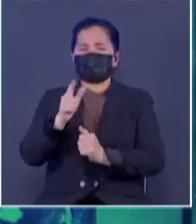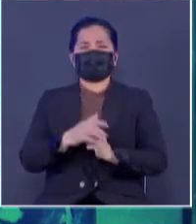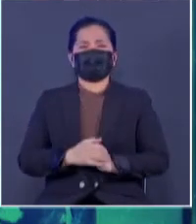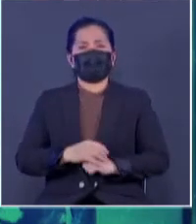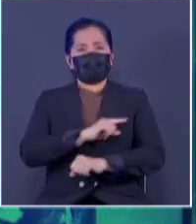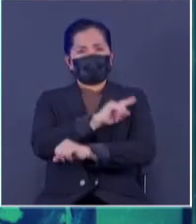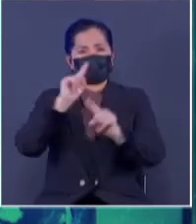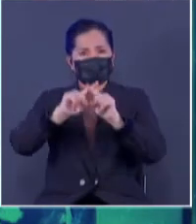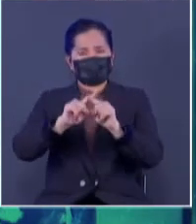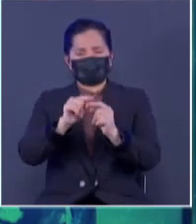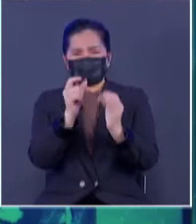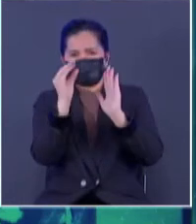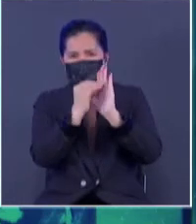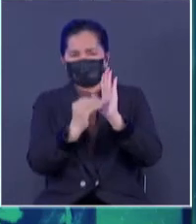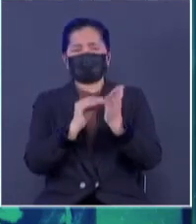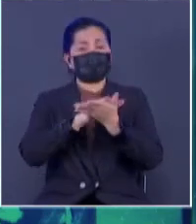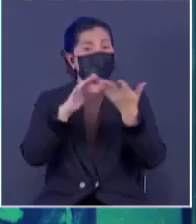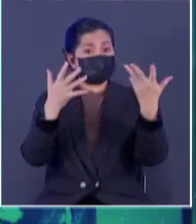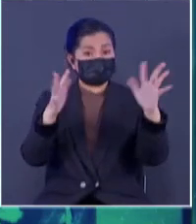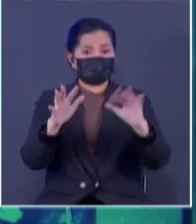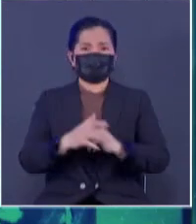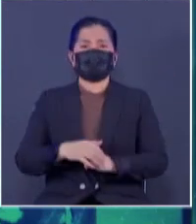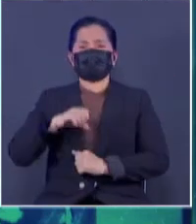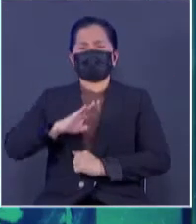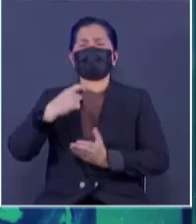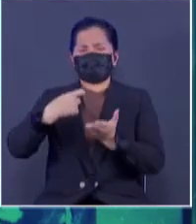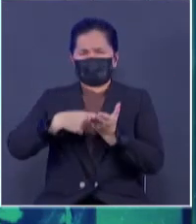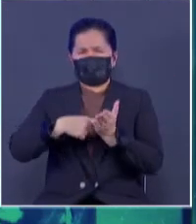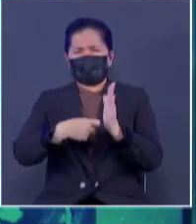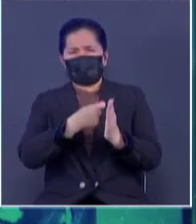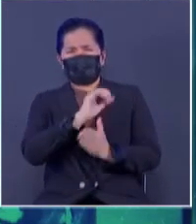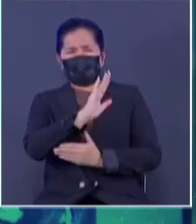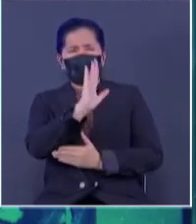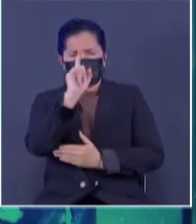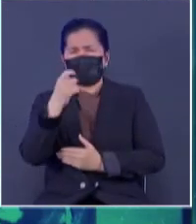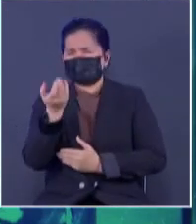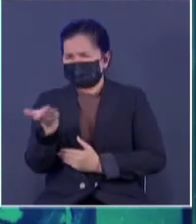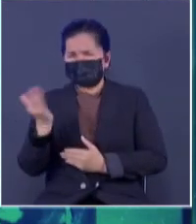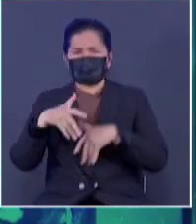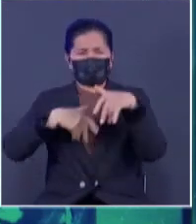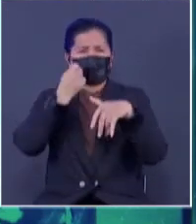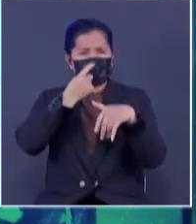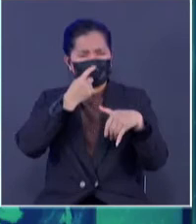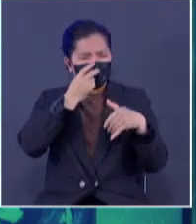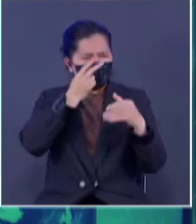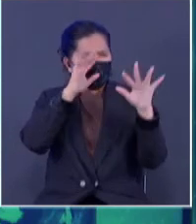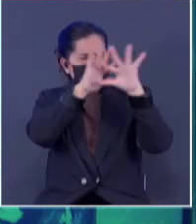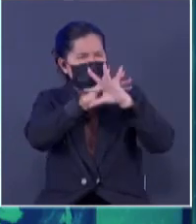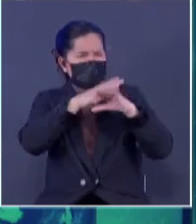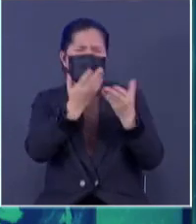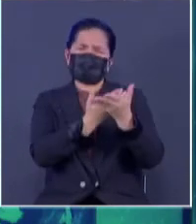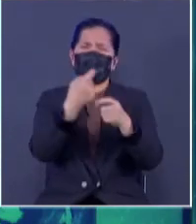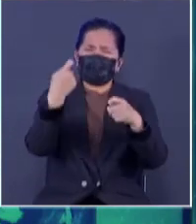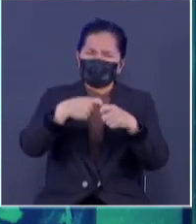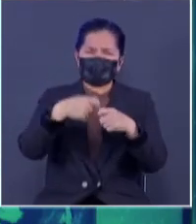การกำหนดวันเอาไว้เรียบร้อยแล้ว อีกด้านหนึ่งก็ต้องเข้าใจบริษัทประกันเนาะเพราะว่าหลักฐานที่เขาโชว์มาแบบเนี้ยมันยากต่อการพิจารณาจริง